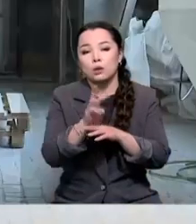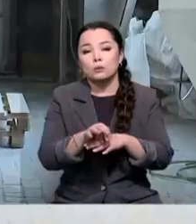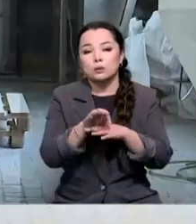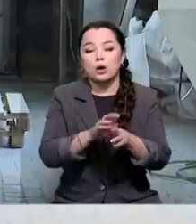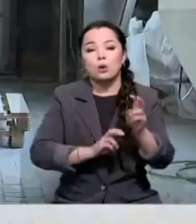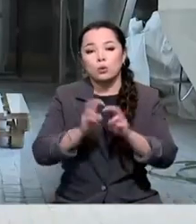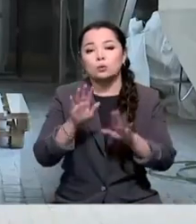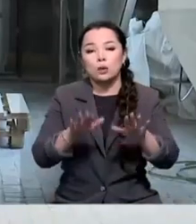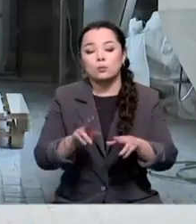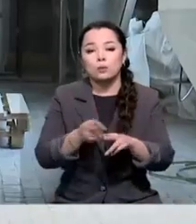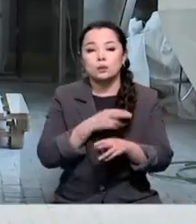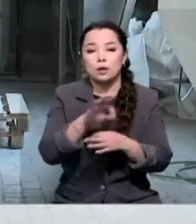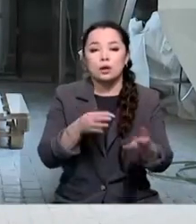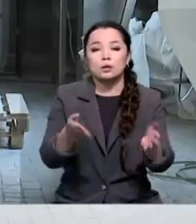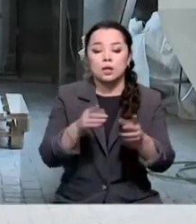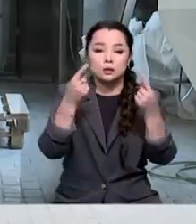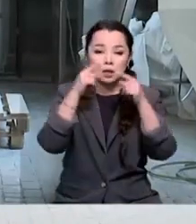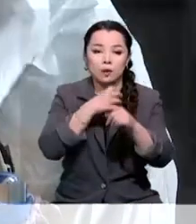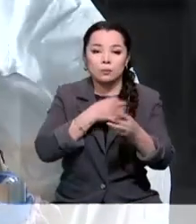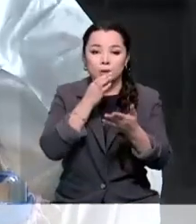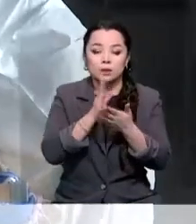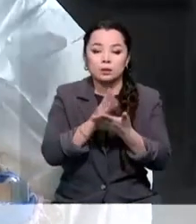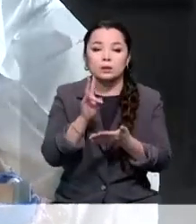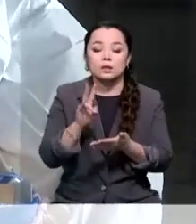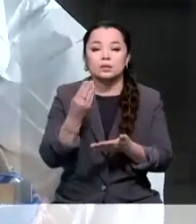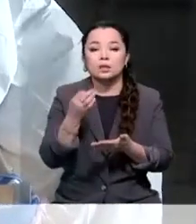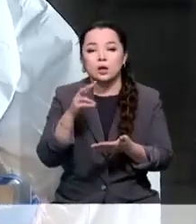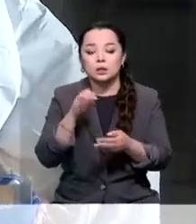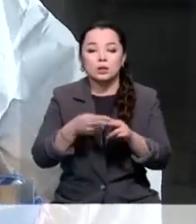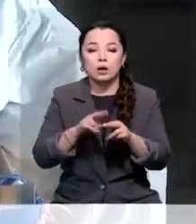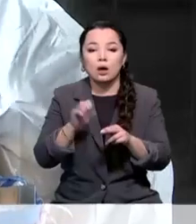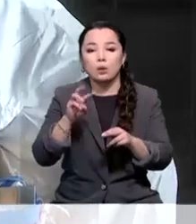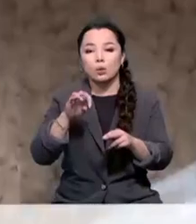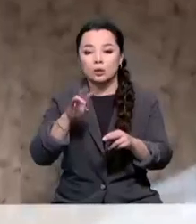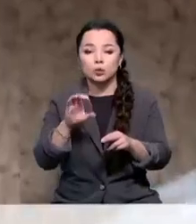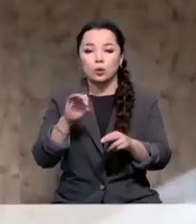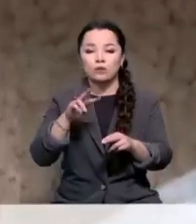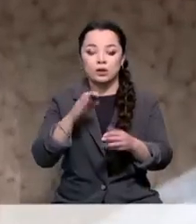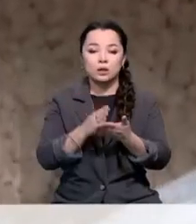Жалпы өндіріс орны қалдықсыз технологияға негізделген. Натрий цианидін өндіру процесінде аммоний сульфат